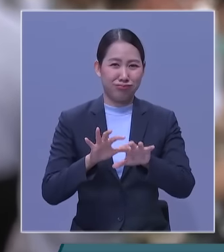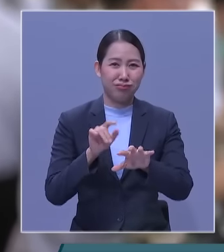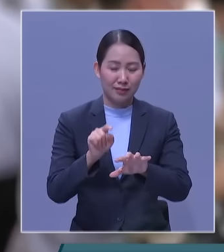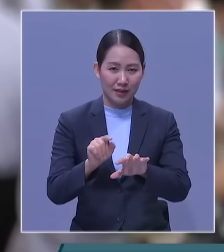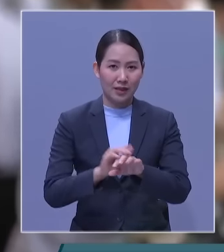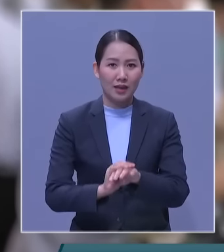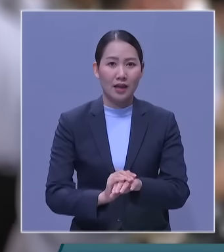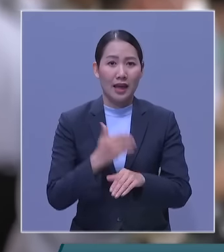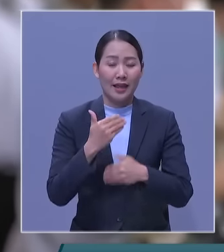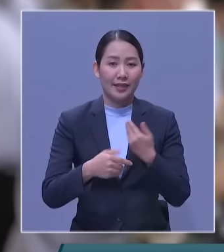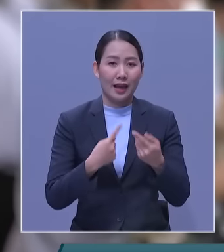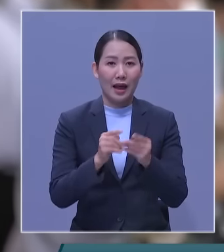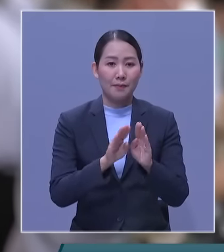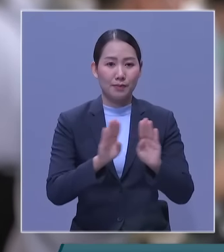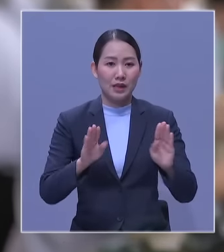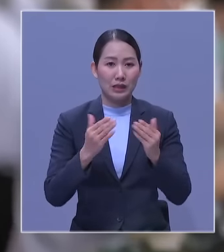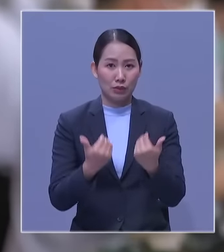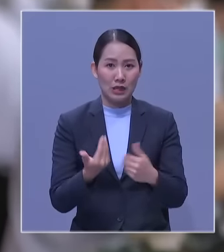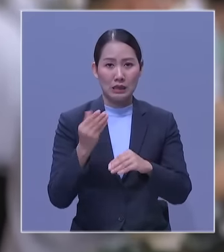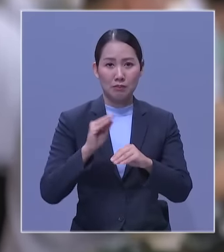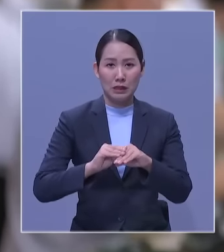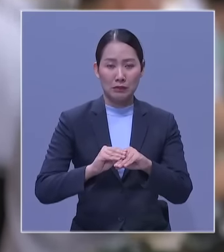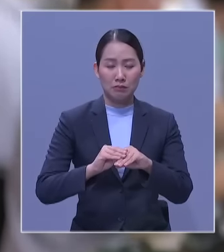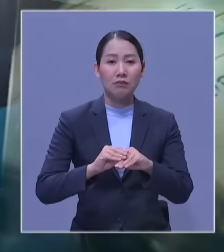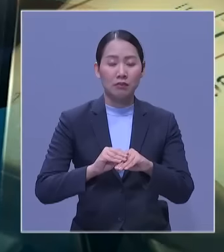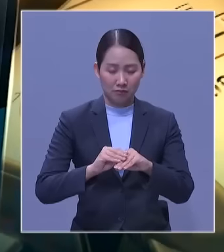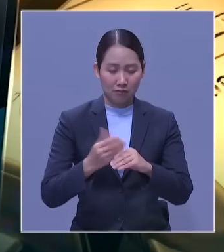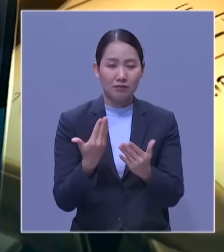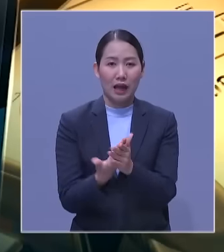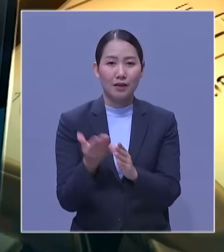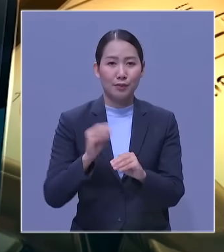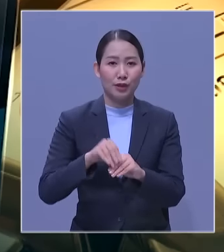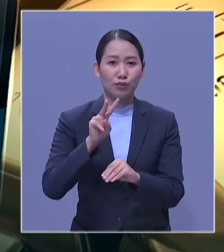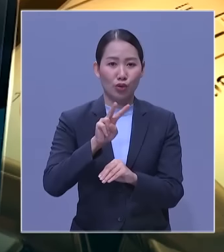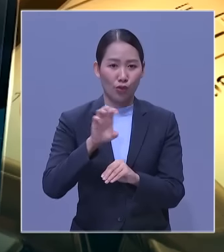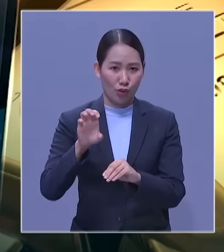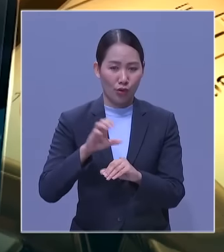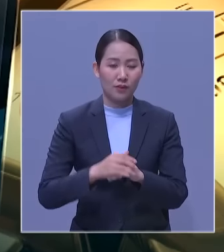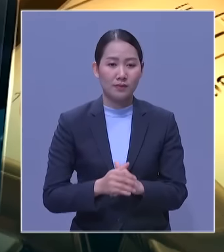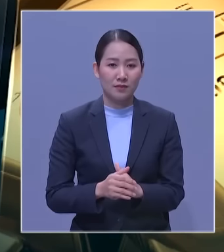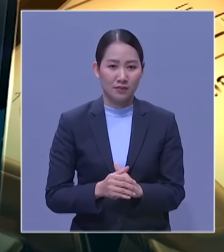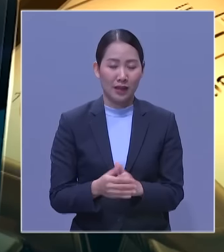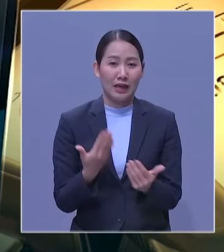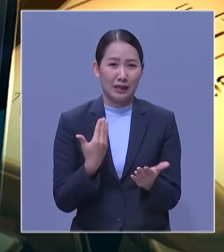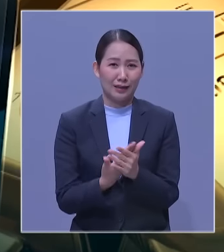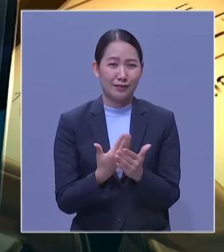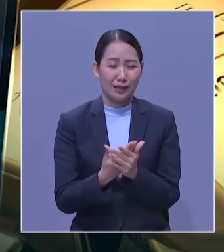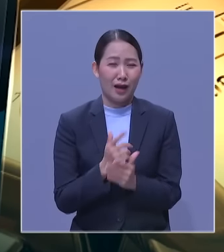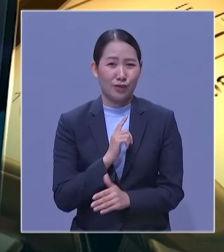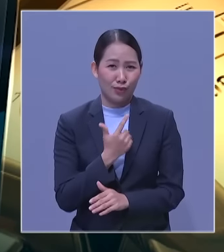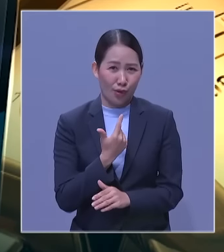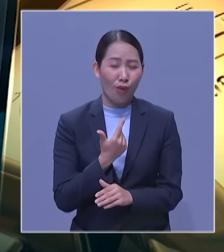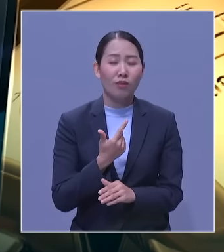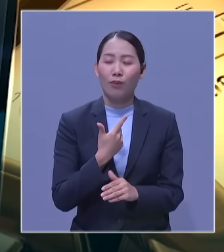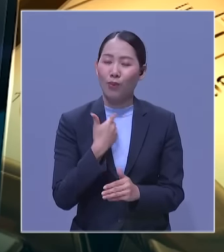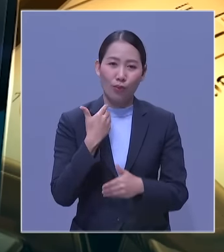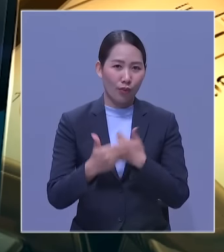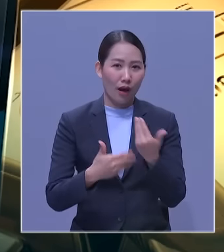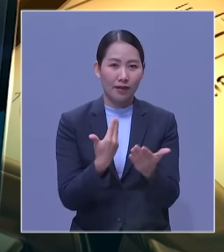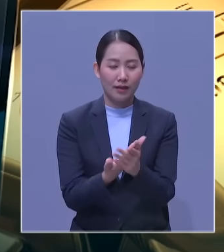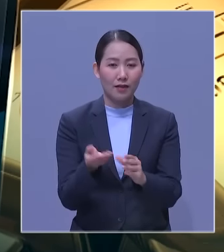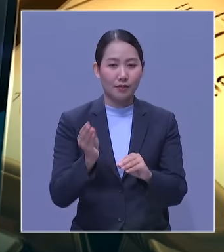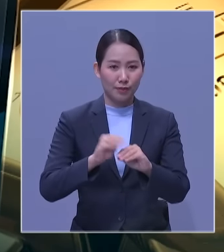าวันนี้ปรับขึ้นอีก200บาทค่ะสำหรับราคาทองคำยังปรับขึ้นอย่างต่อเนื่องนะคะเปิดตลาดเช้าวันนี้ปรับขึ้